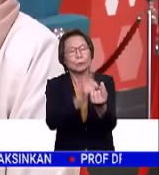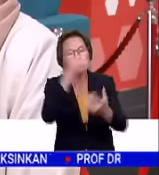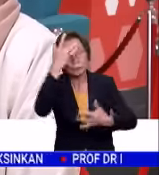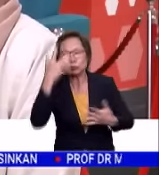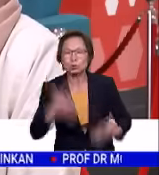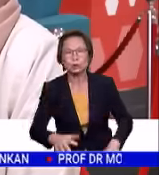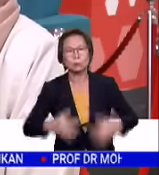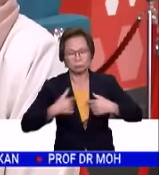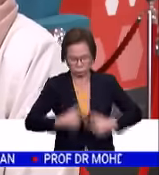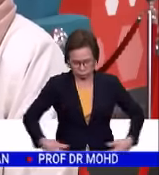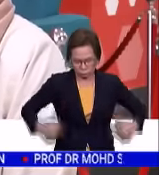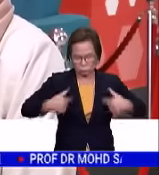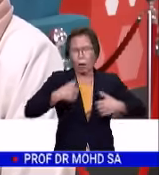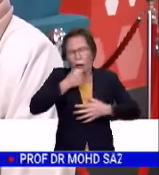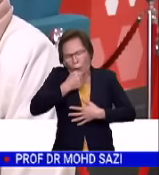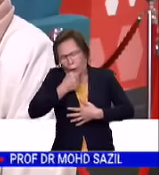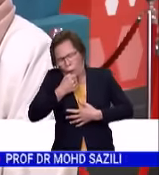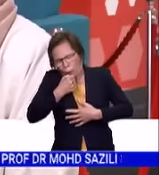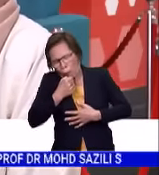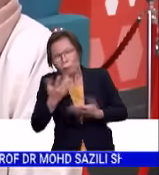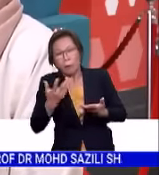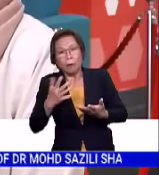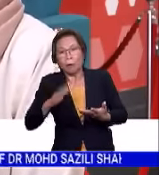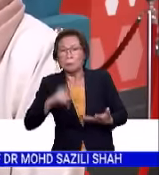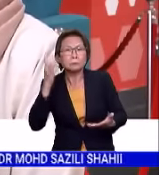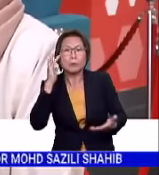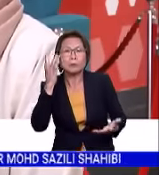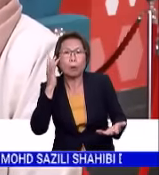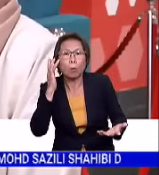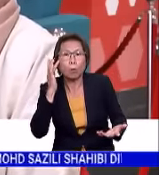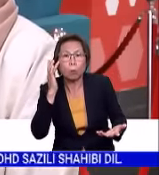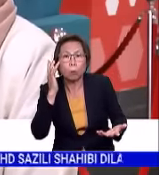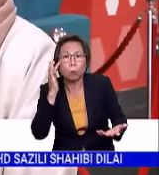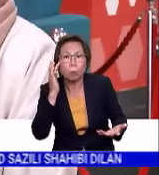dah ada radang paru-paru dan tidak dikenal pasti